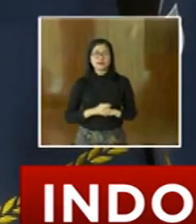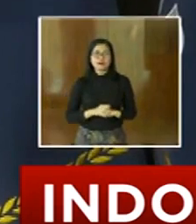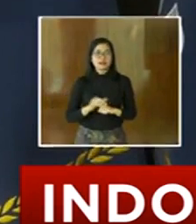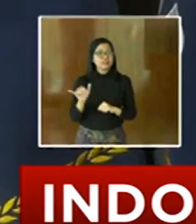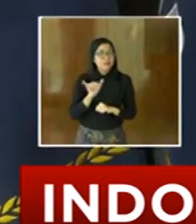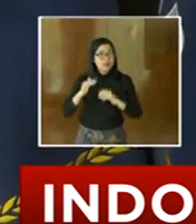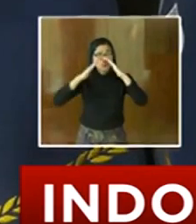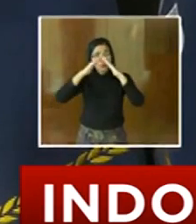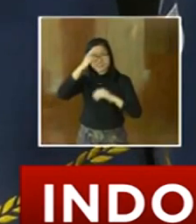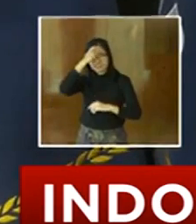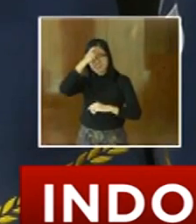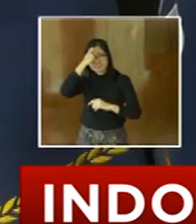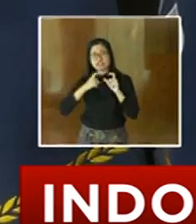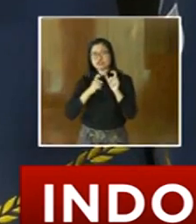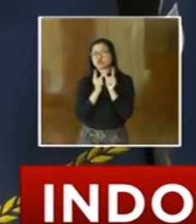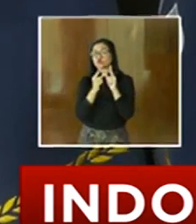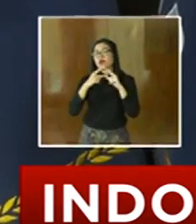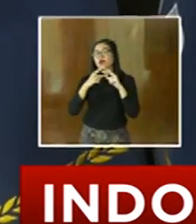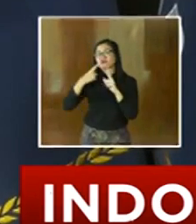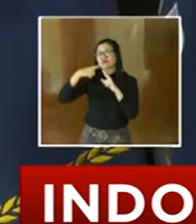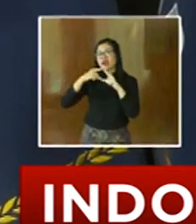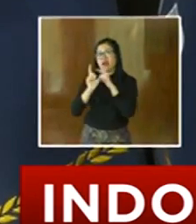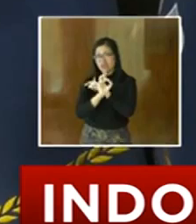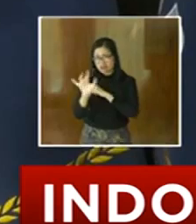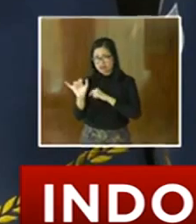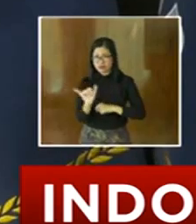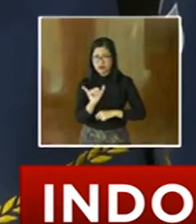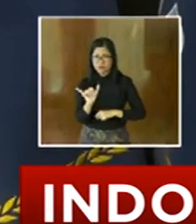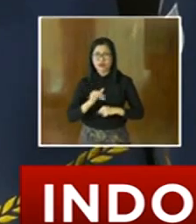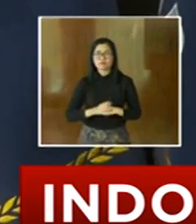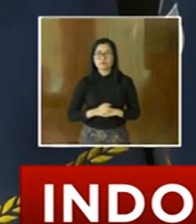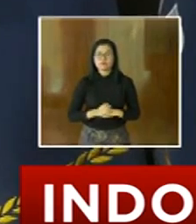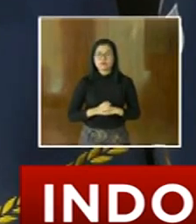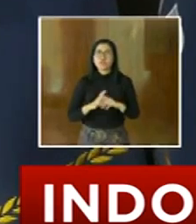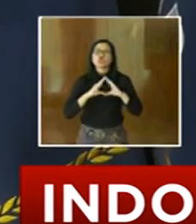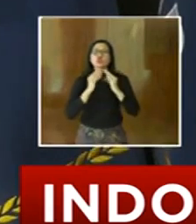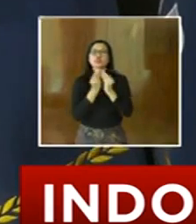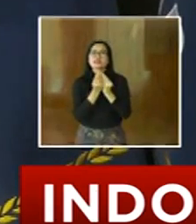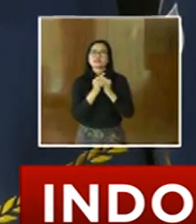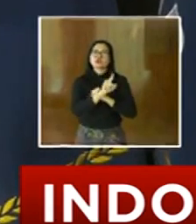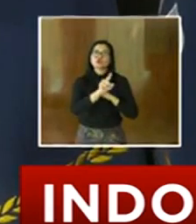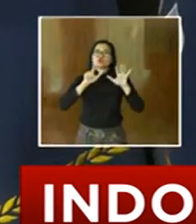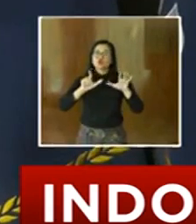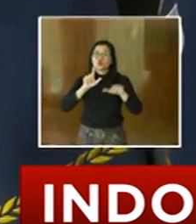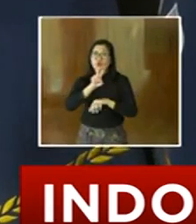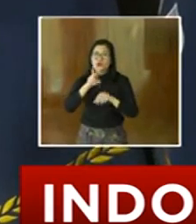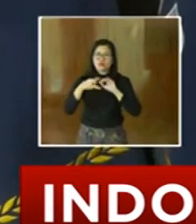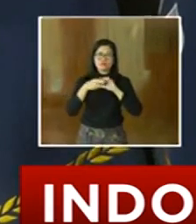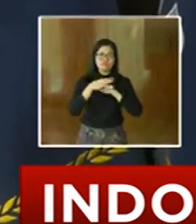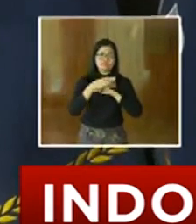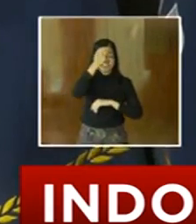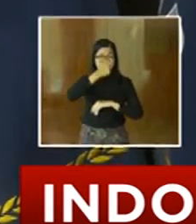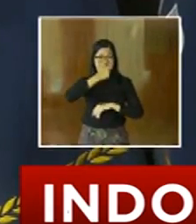yang lainnya yang tersebar di Jakarta dan sekitarnya dari 172 kasus ini memang yang terbanyak adalah di